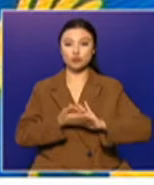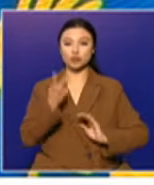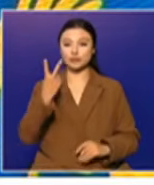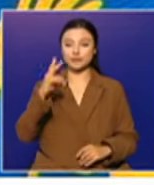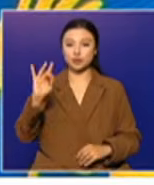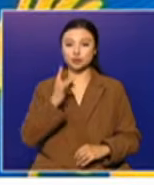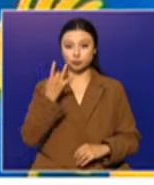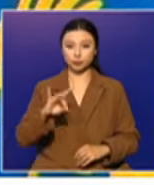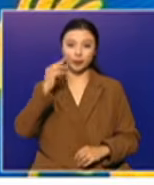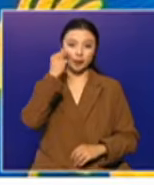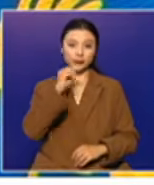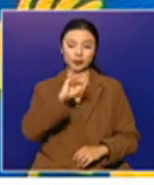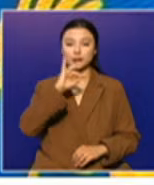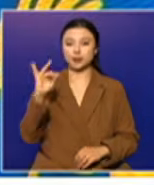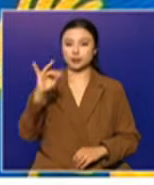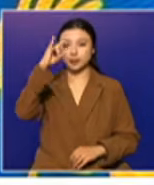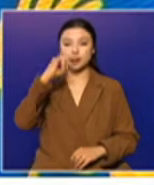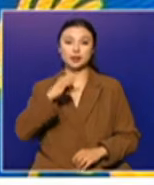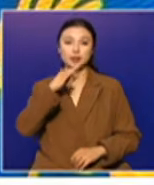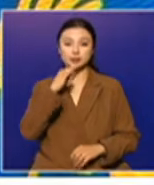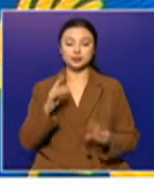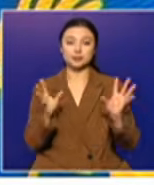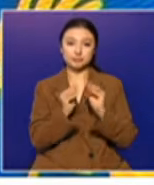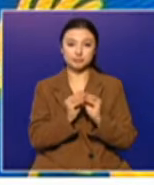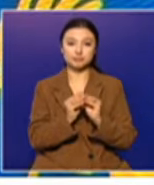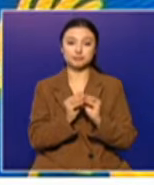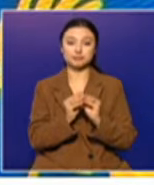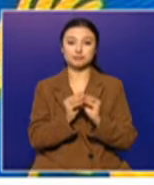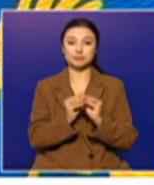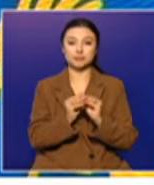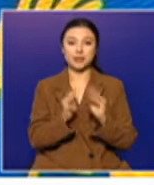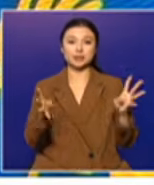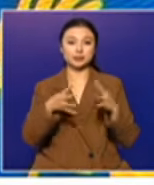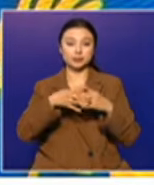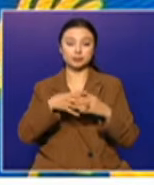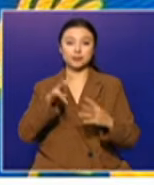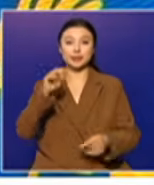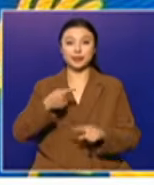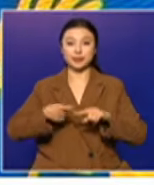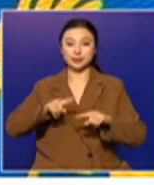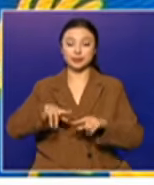2025 жылдың желтоқсанында біз Түркістан облысында қуаты 100 мегаватт болатын күн